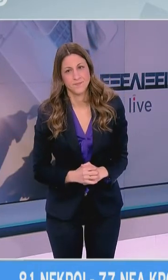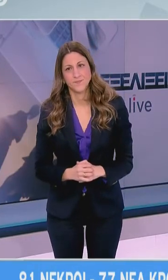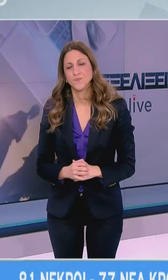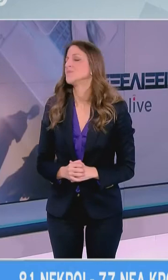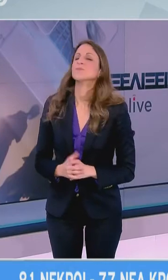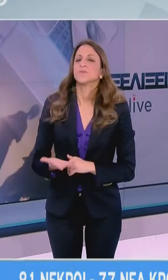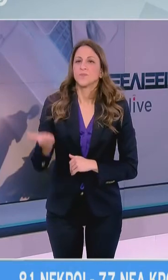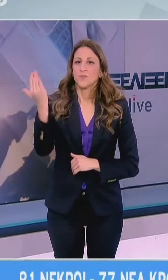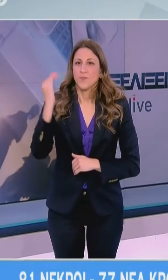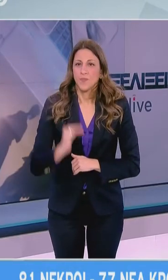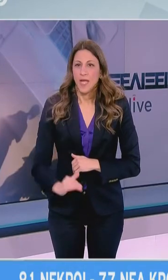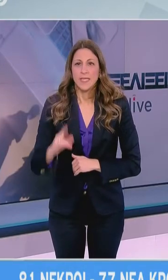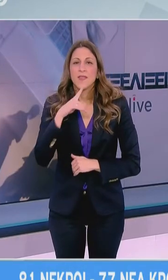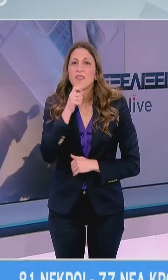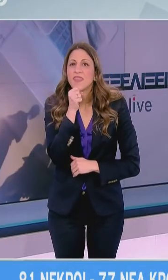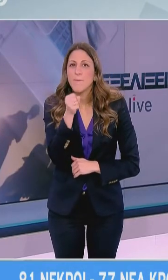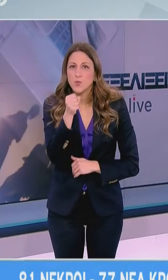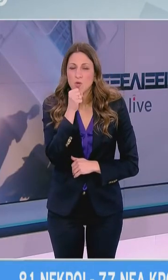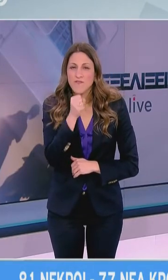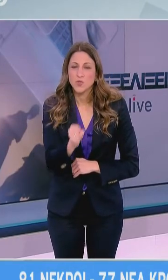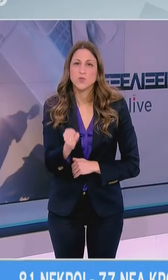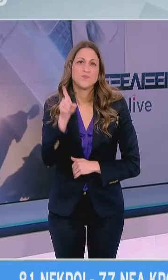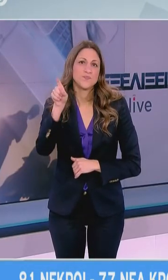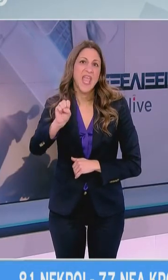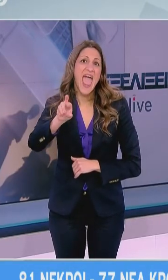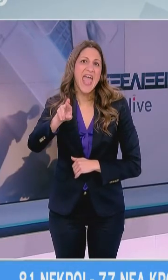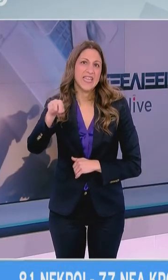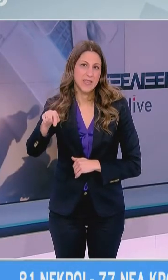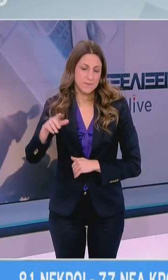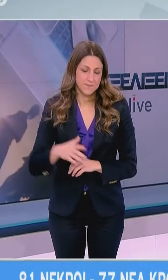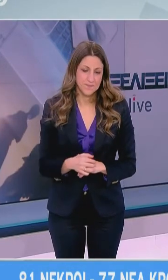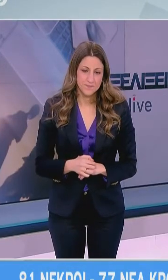Κυρία Γορογιάννη από την ΕΡΤ. Κύριε